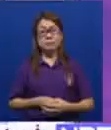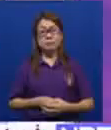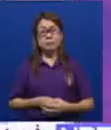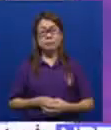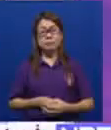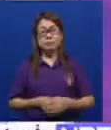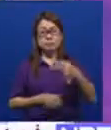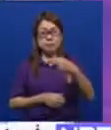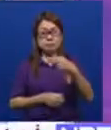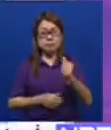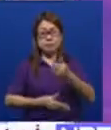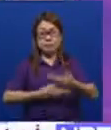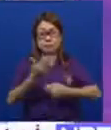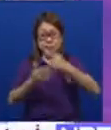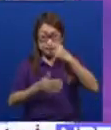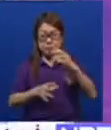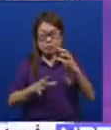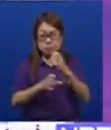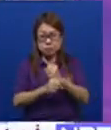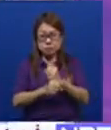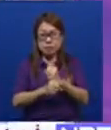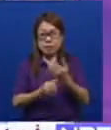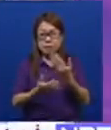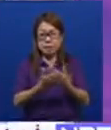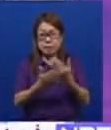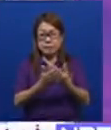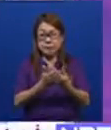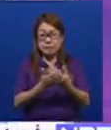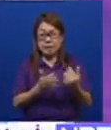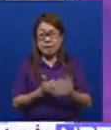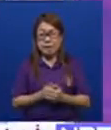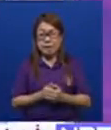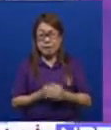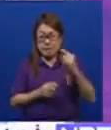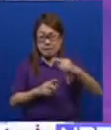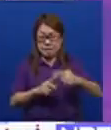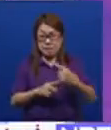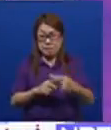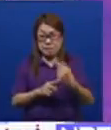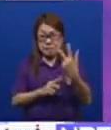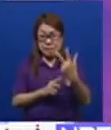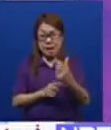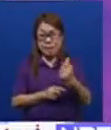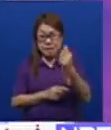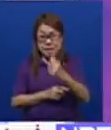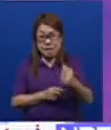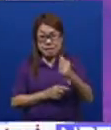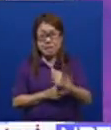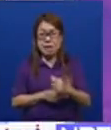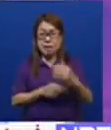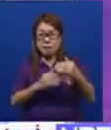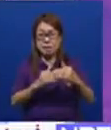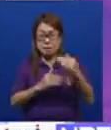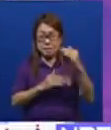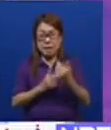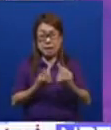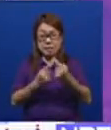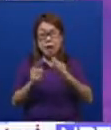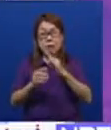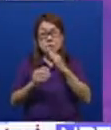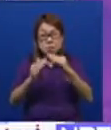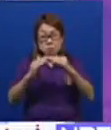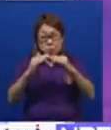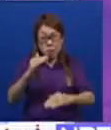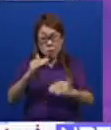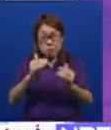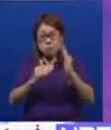หอการค้าไทยสรุปภาวะเศรษฐกิจในภูมิภาคไตรมาสแรกยังชะลอตัวนะคะแต่เชื่อว่าผ่านจุดต่ำสุดไปแล้วและหลังจากนี้จะ